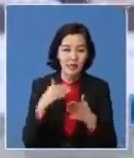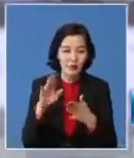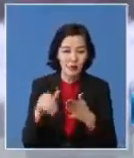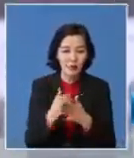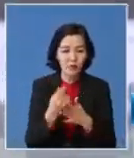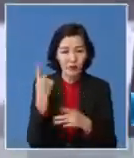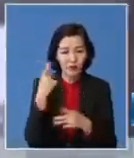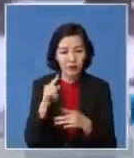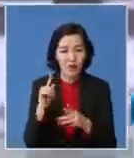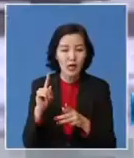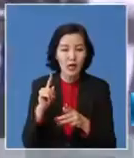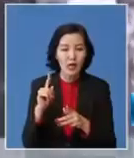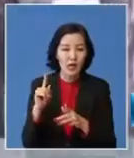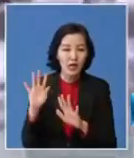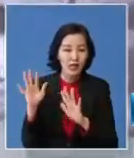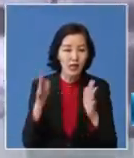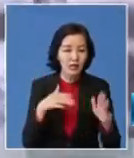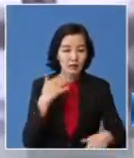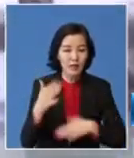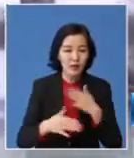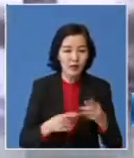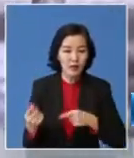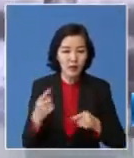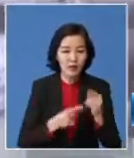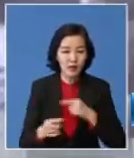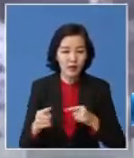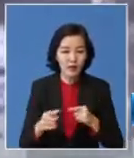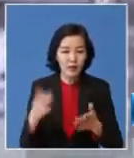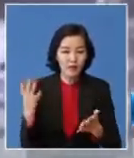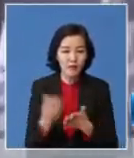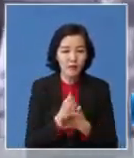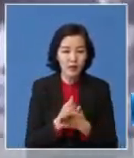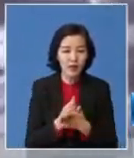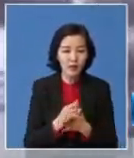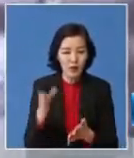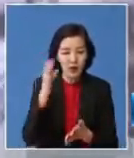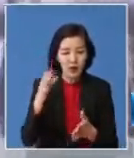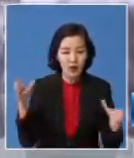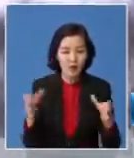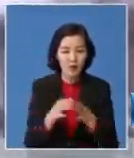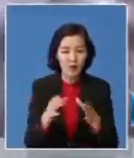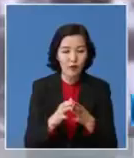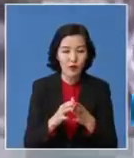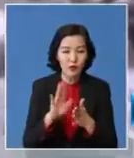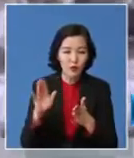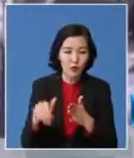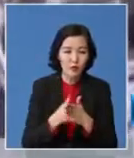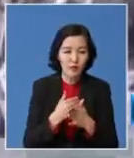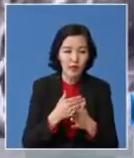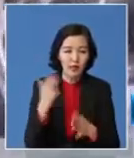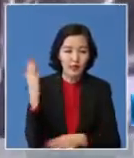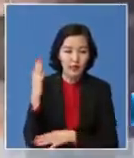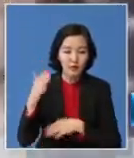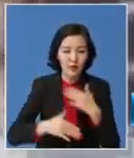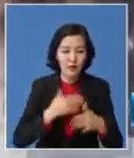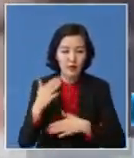сфере лесопереработки. Предприниматель выиграл безвозмездный грант от Фонда науки и приобрел современный деревообрабатывающий